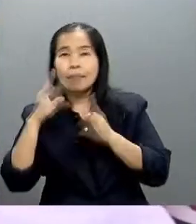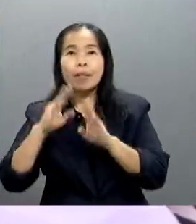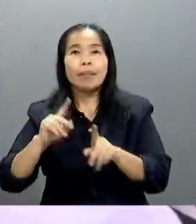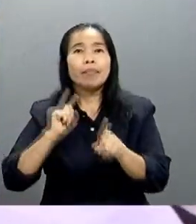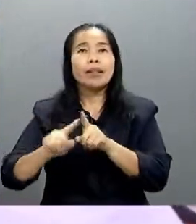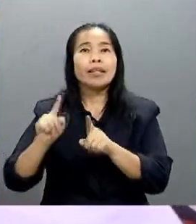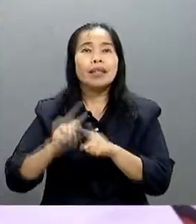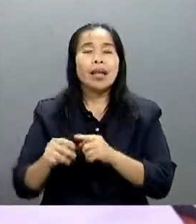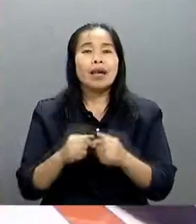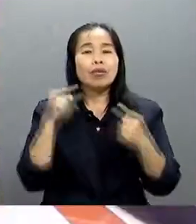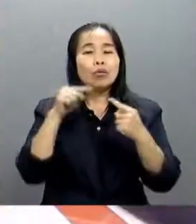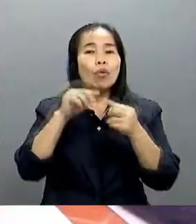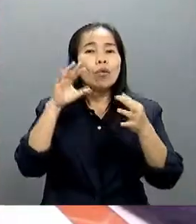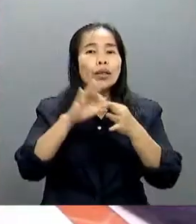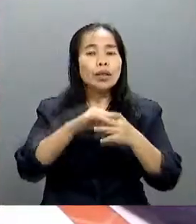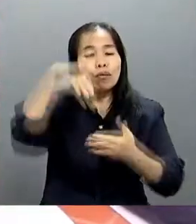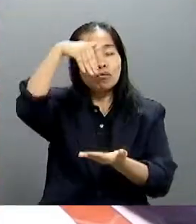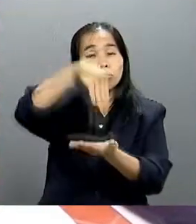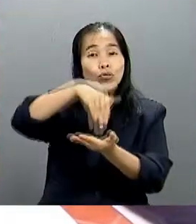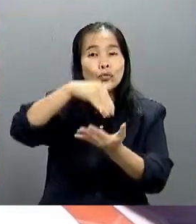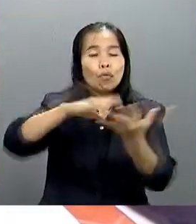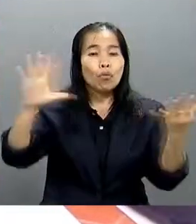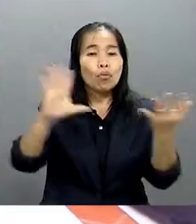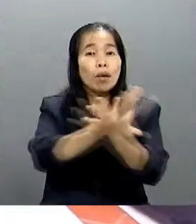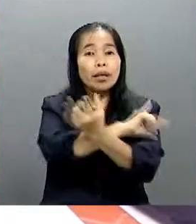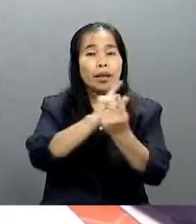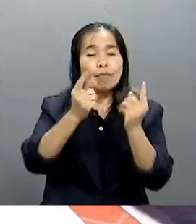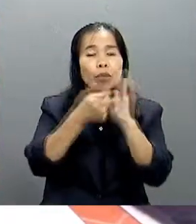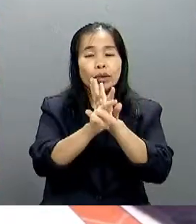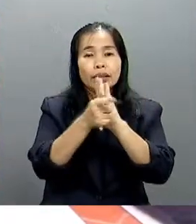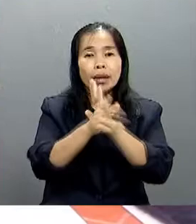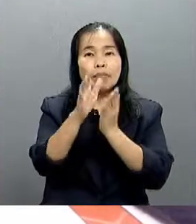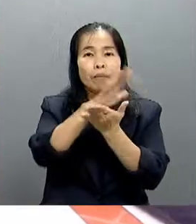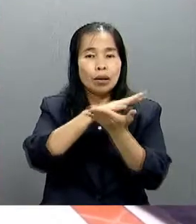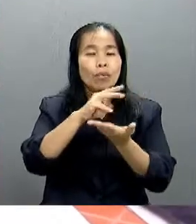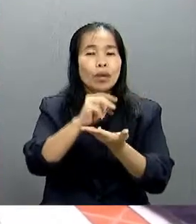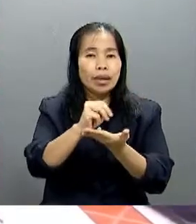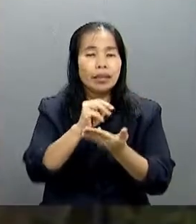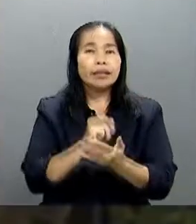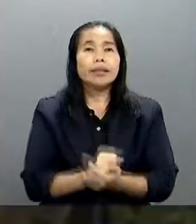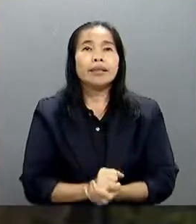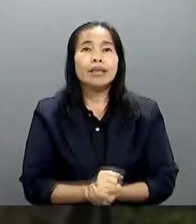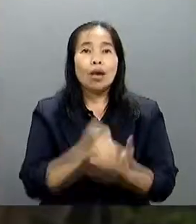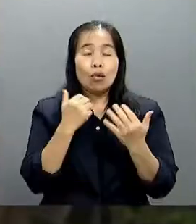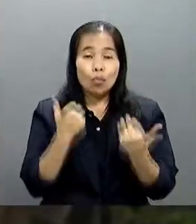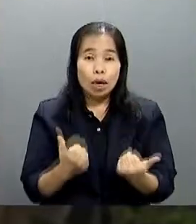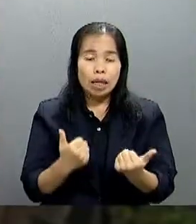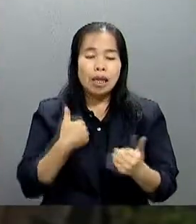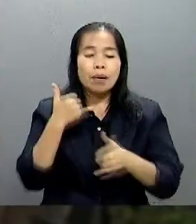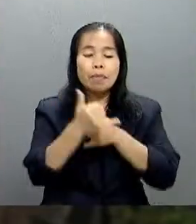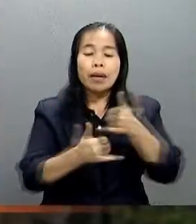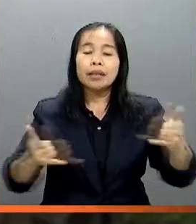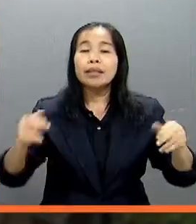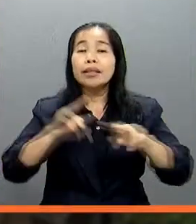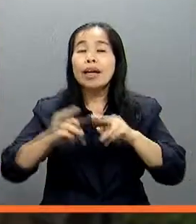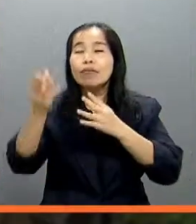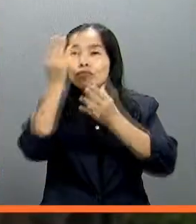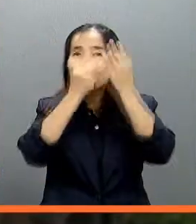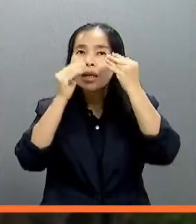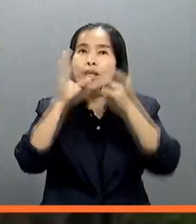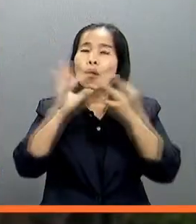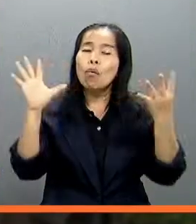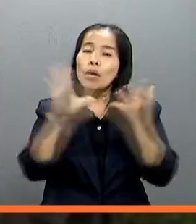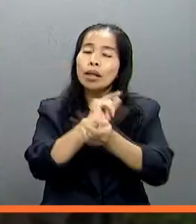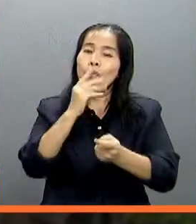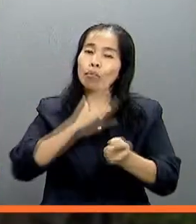รรมมหาวิทยาลัยขอนแก่น ค่ะวันนี้เราก็มาเรียนเกี่ยวกับวัฒนธรรมอีสานค่ะวันนี้ก็ได้ง